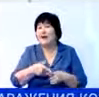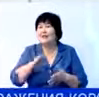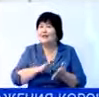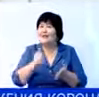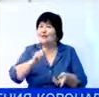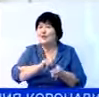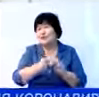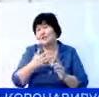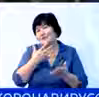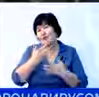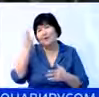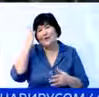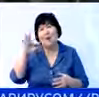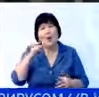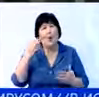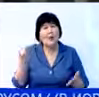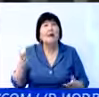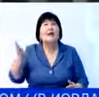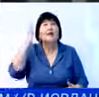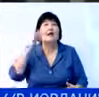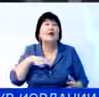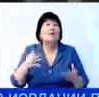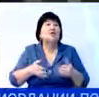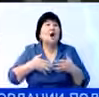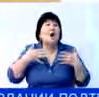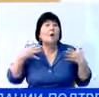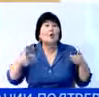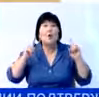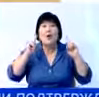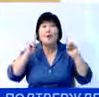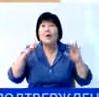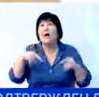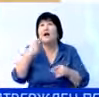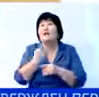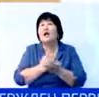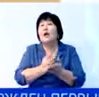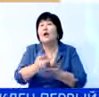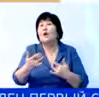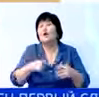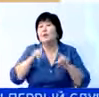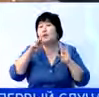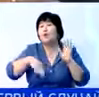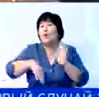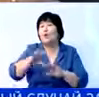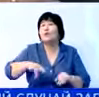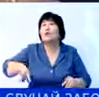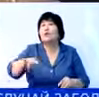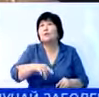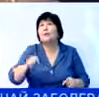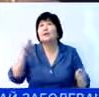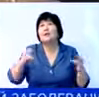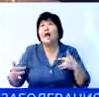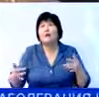меняли свое мнение о ней ее талант получил большое признание одна из ее ролей была признана лучшей на республиканском фестивале